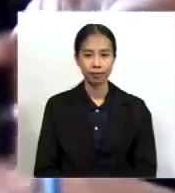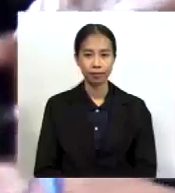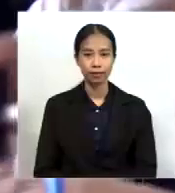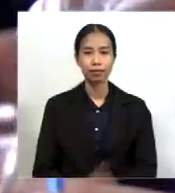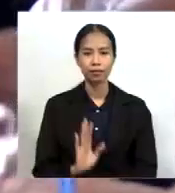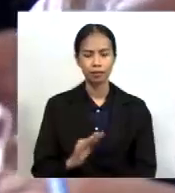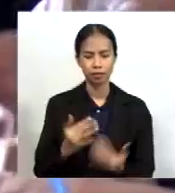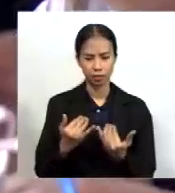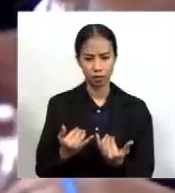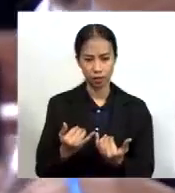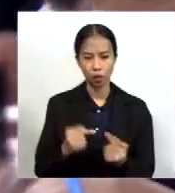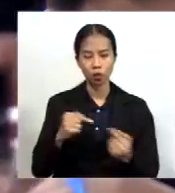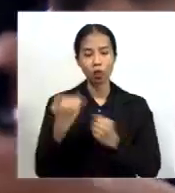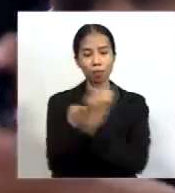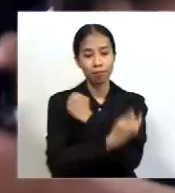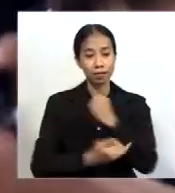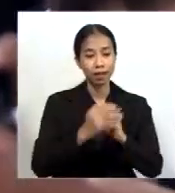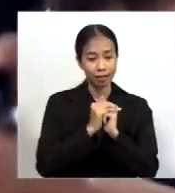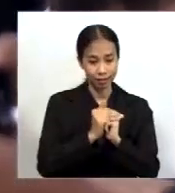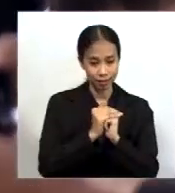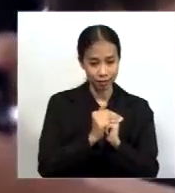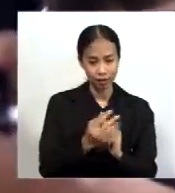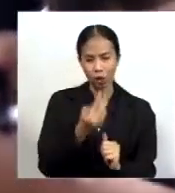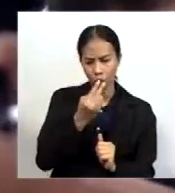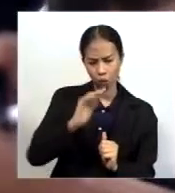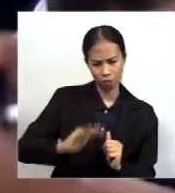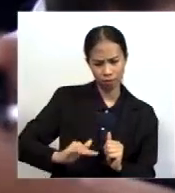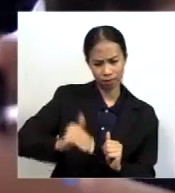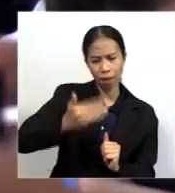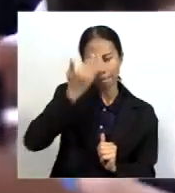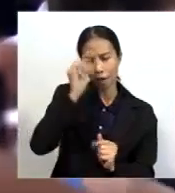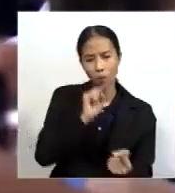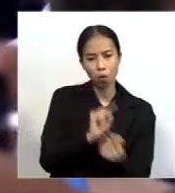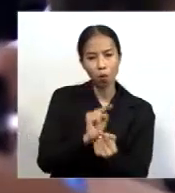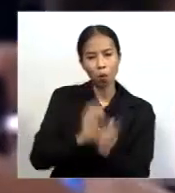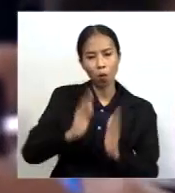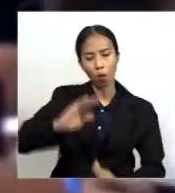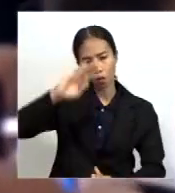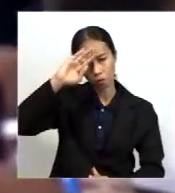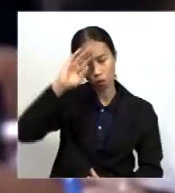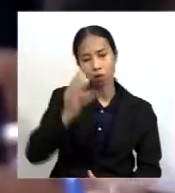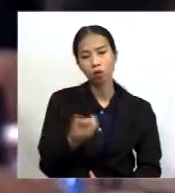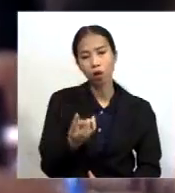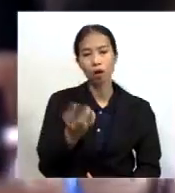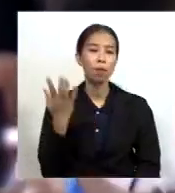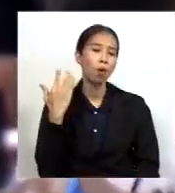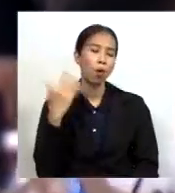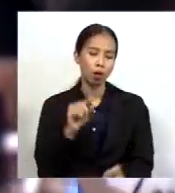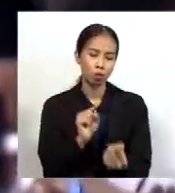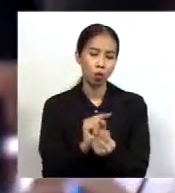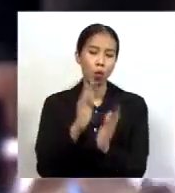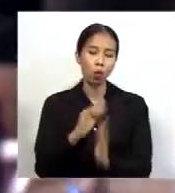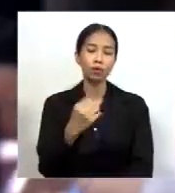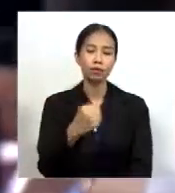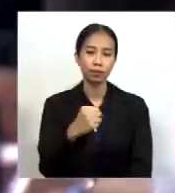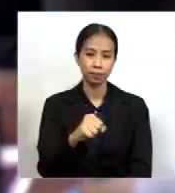มีแนวโน้มดีขึ้นในประเทศจีนนะครับดูจากที่จำนวนผู้ป่วยเพิ่มไม่มากแล้วนะครับอย่างเมื่อวานเนี้ยก็เพิ่มเพียงแค่10รายนะประเ